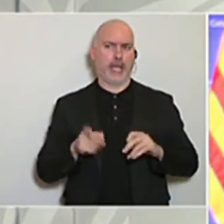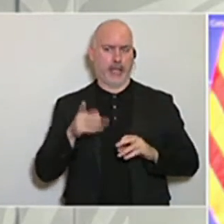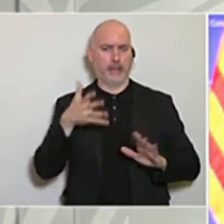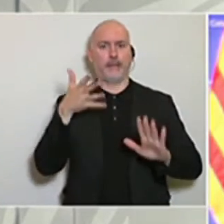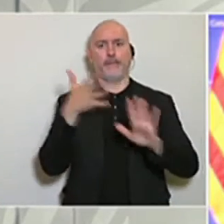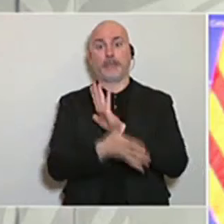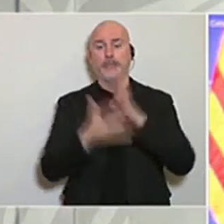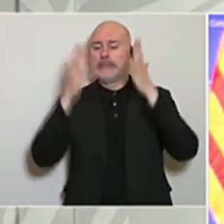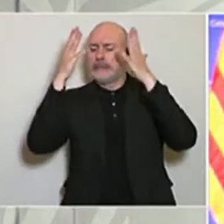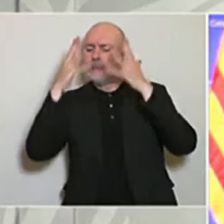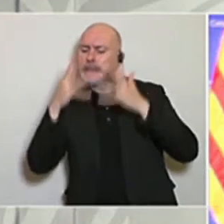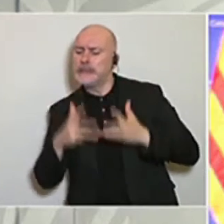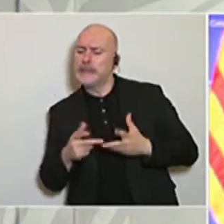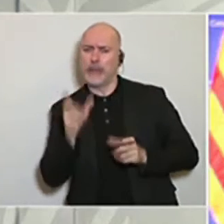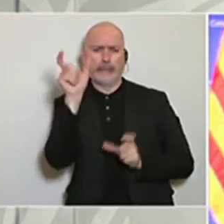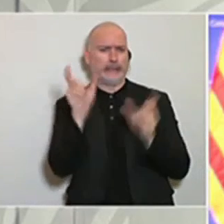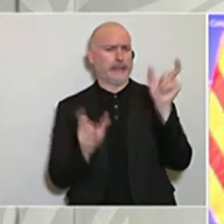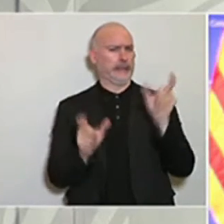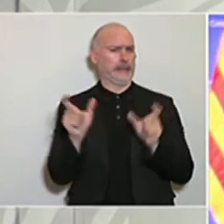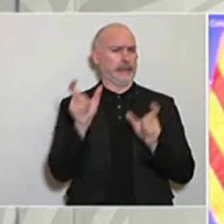aquest decalatge amb les xifres.